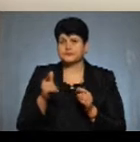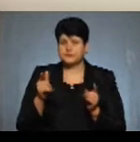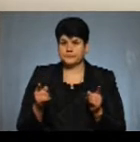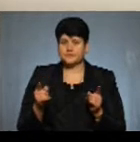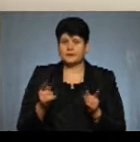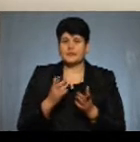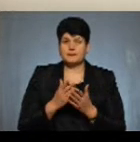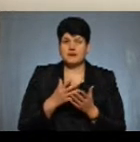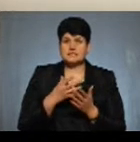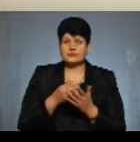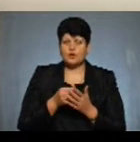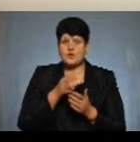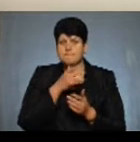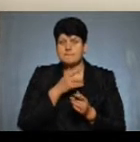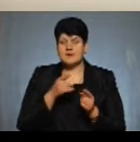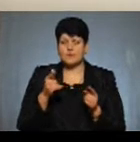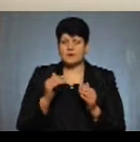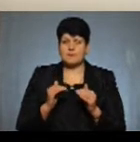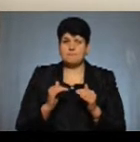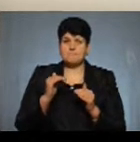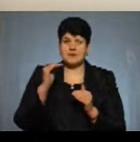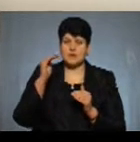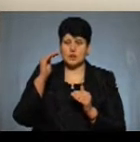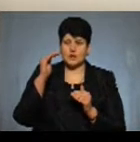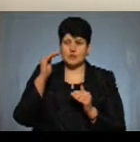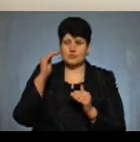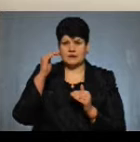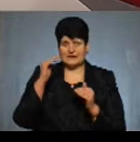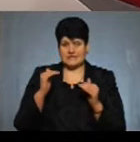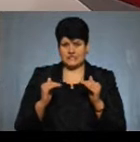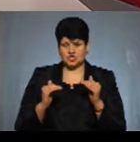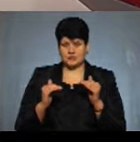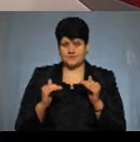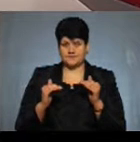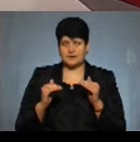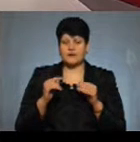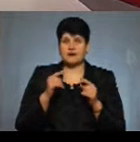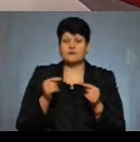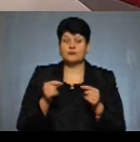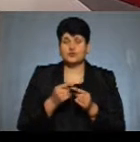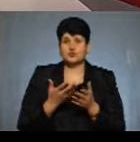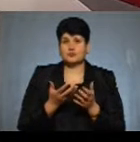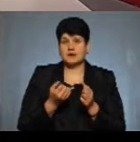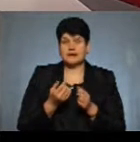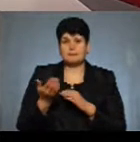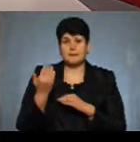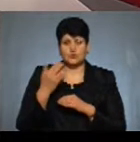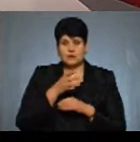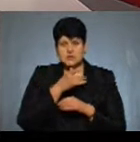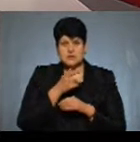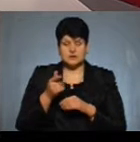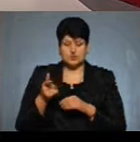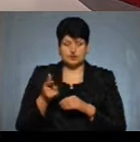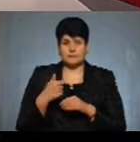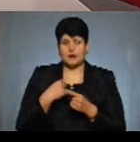має свої періоди підйому і свої періоди зниження. Відповідно, якщо брати минулий підсезон,